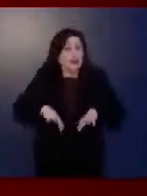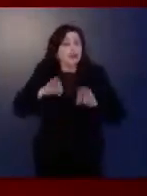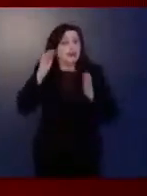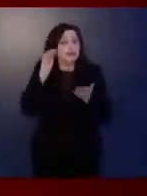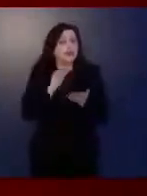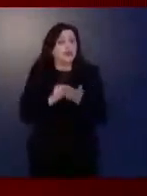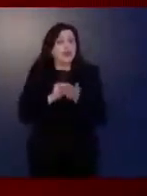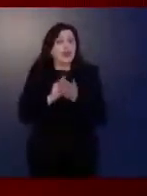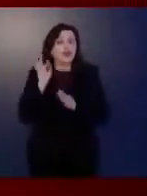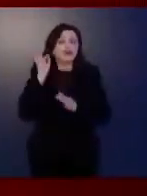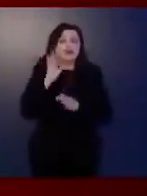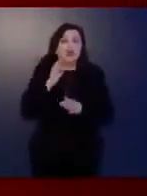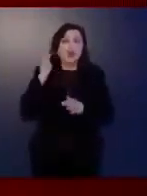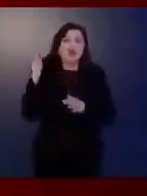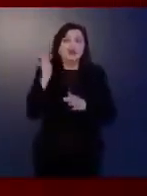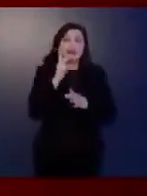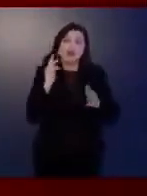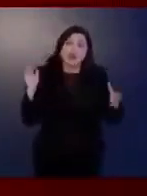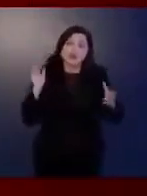κοινωνίας.